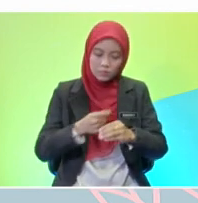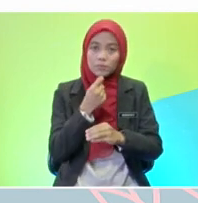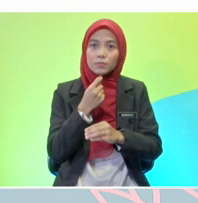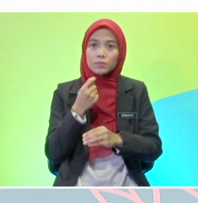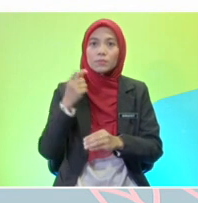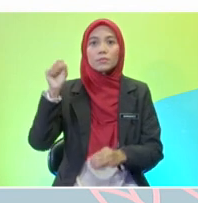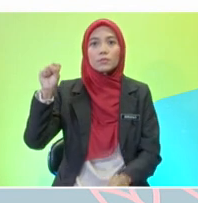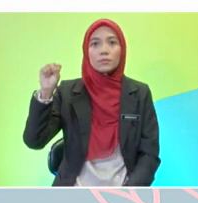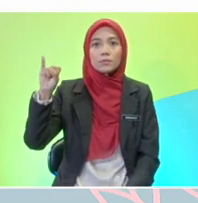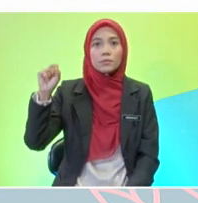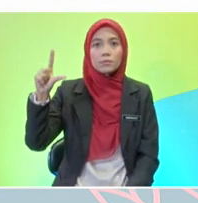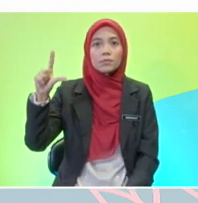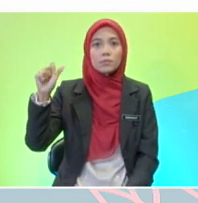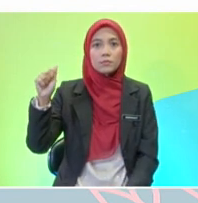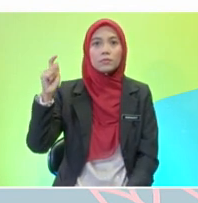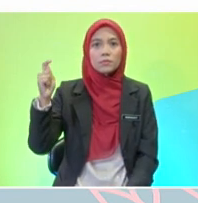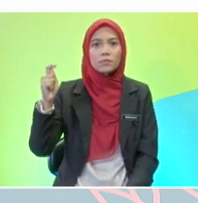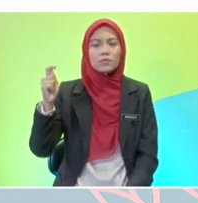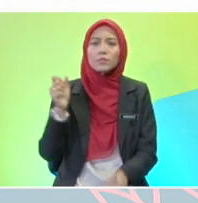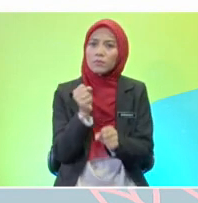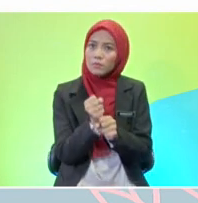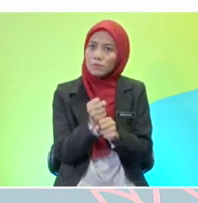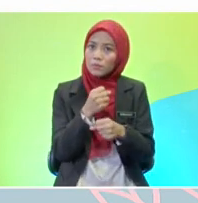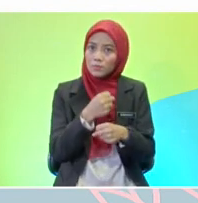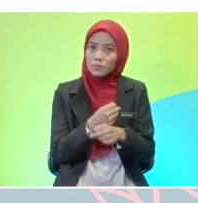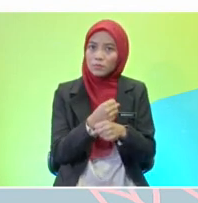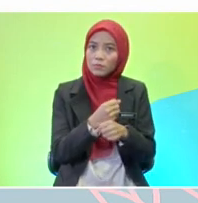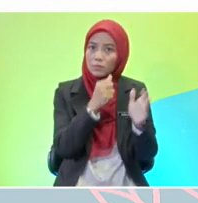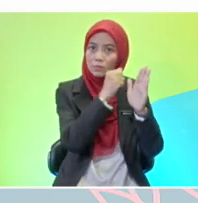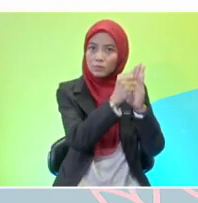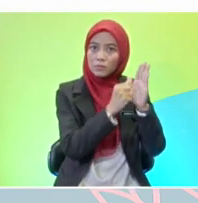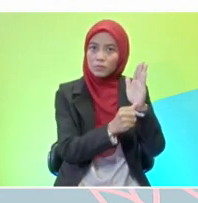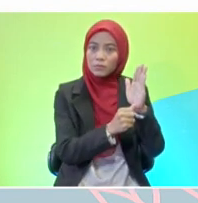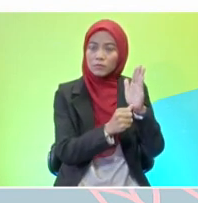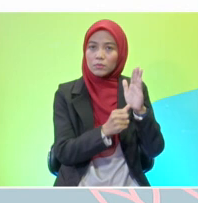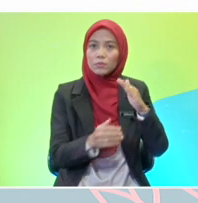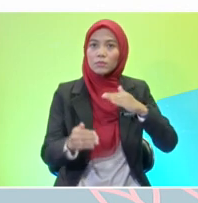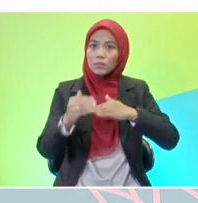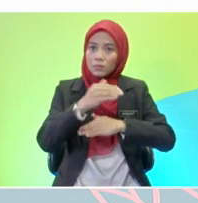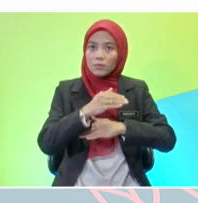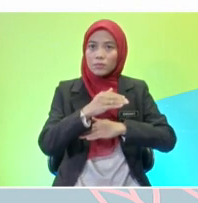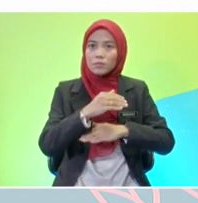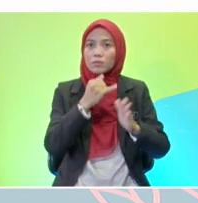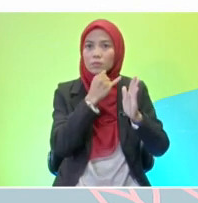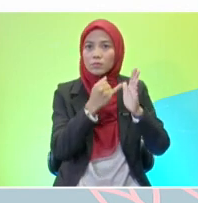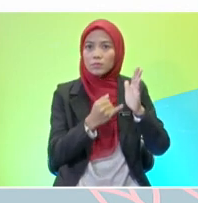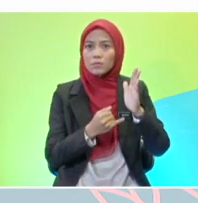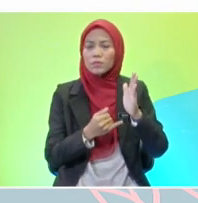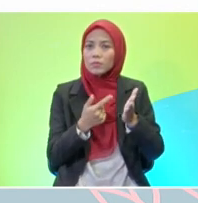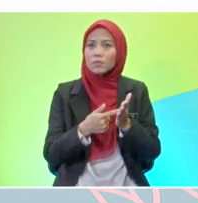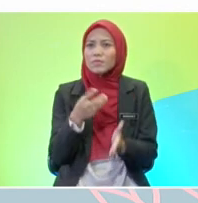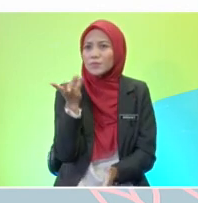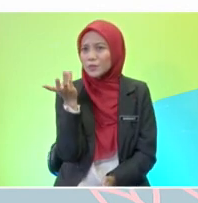detail silat itu adalah macam bentuk ukiran yang ada pada pembukaan sesuatu motif tuh dia lebih halus lagi ya